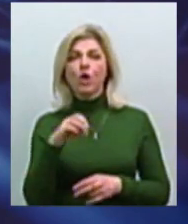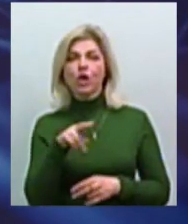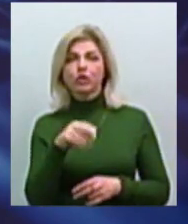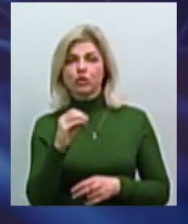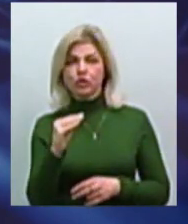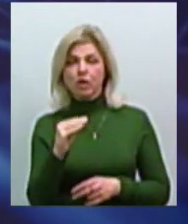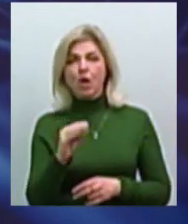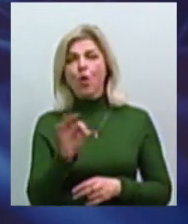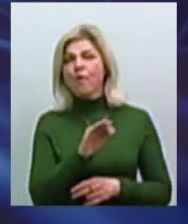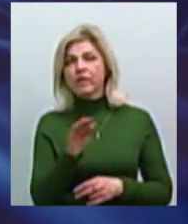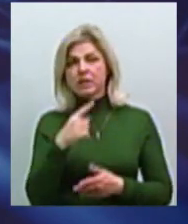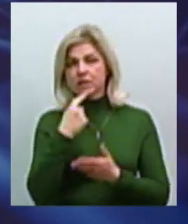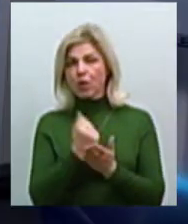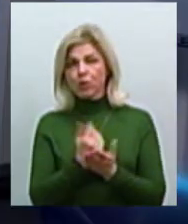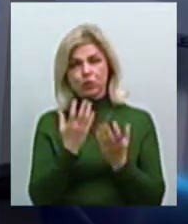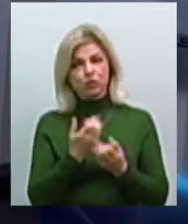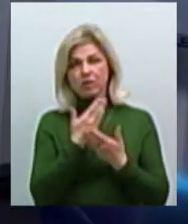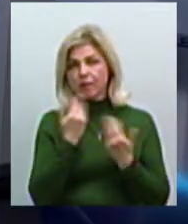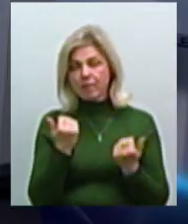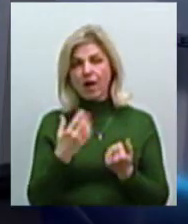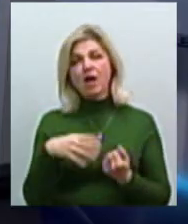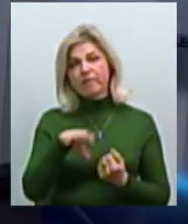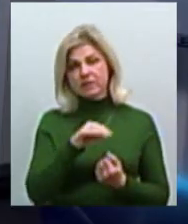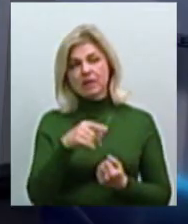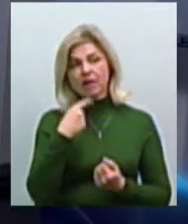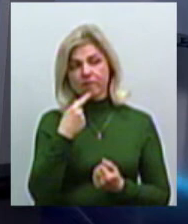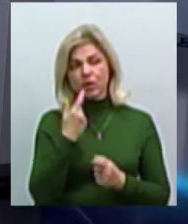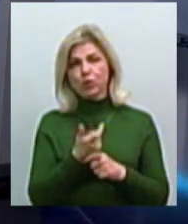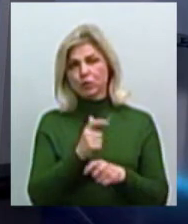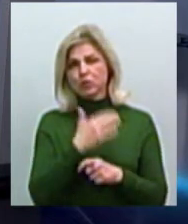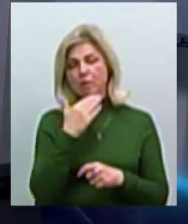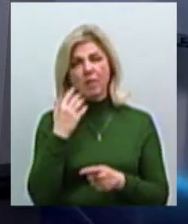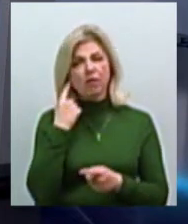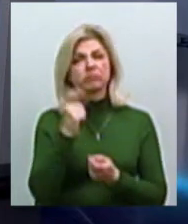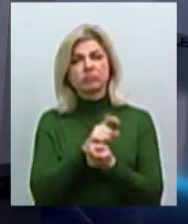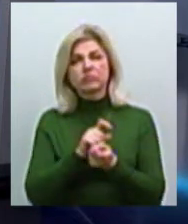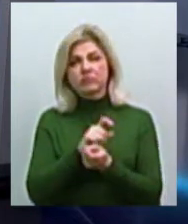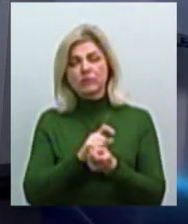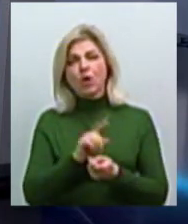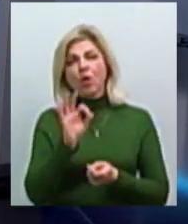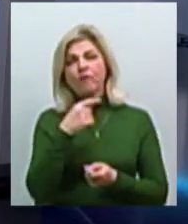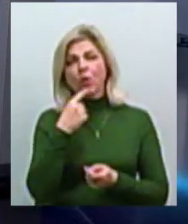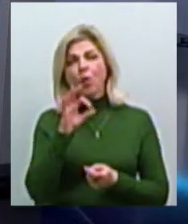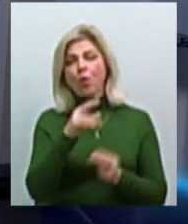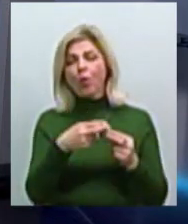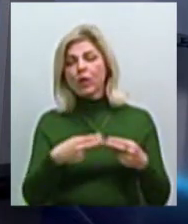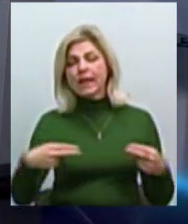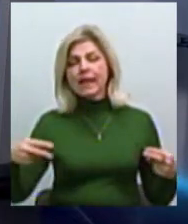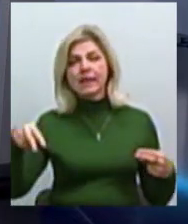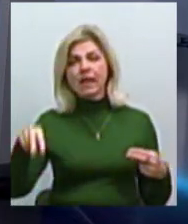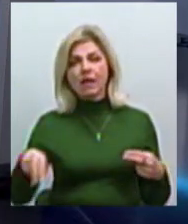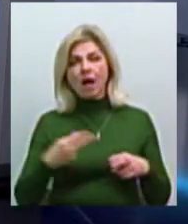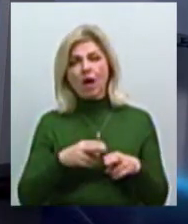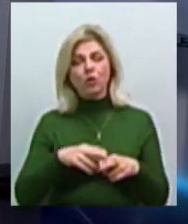офіційного заключення ще немає, адже всі кажуть про удлінитель. Але дуже багато чутків. Так, про удлінитель, який не